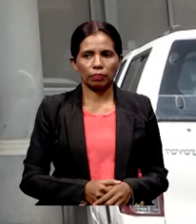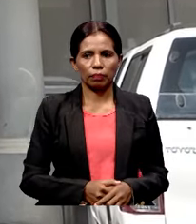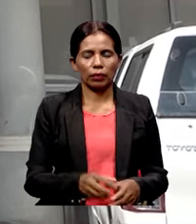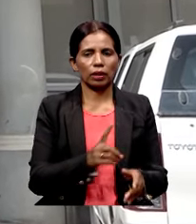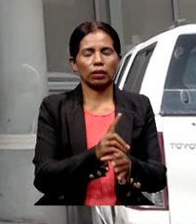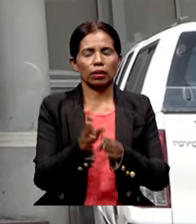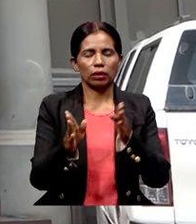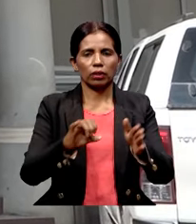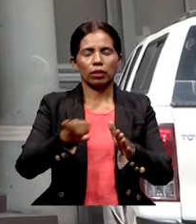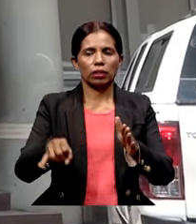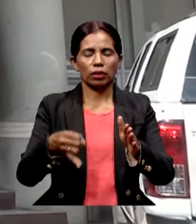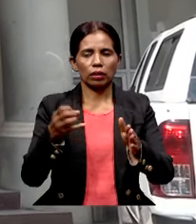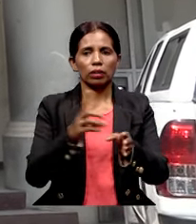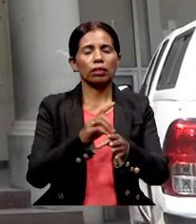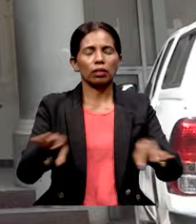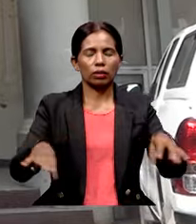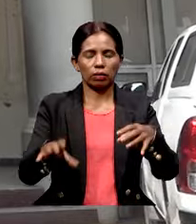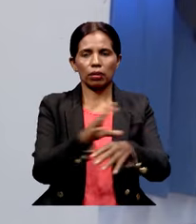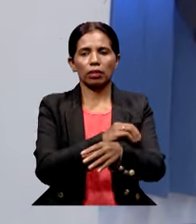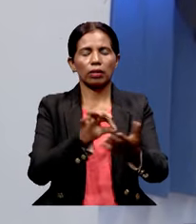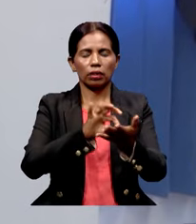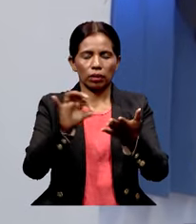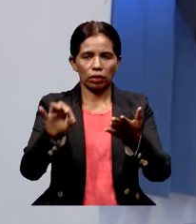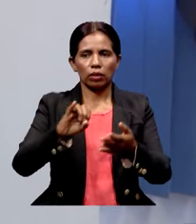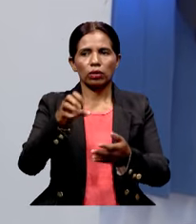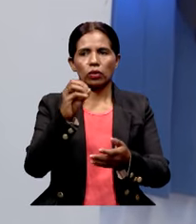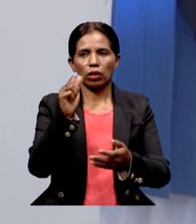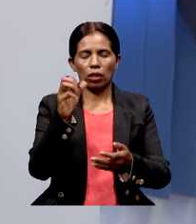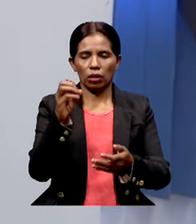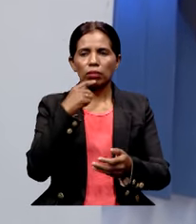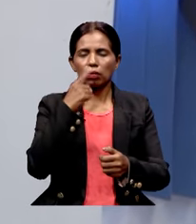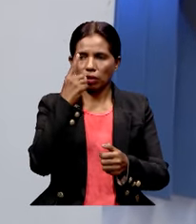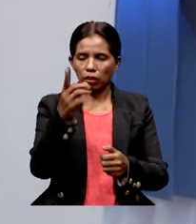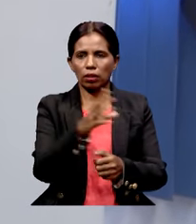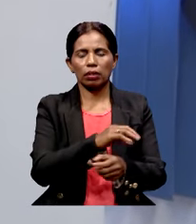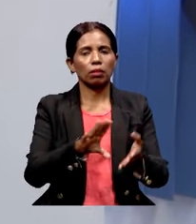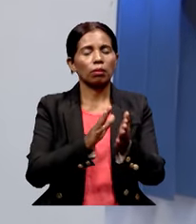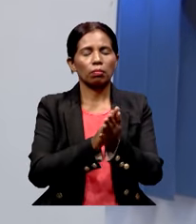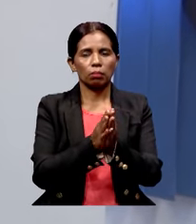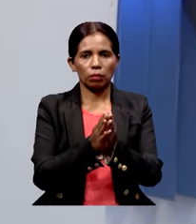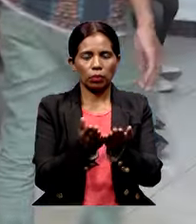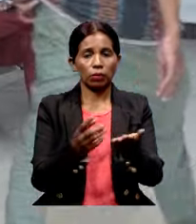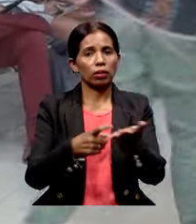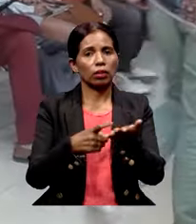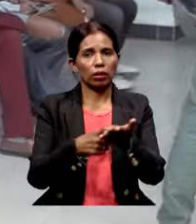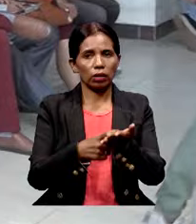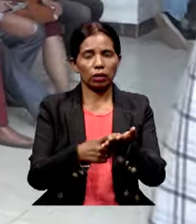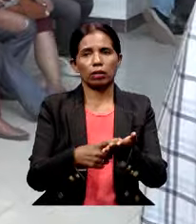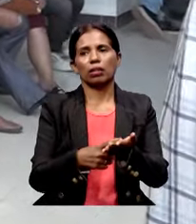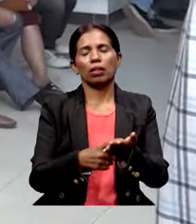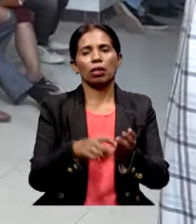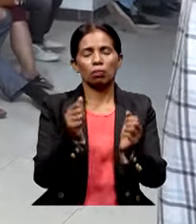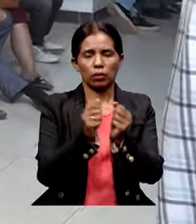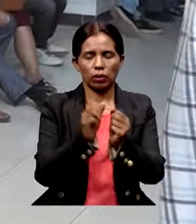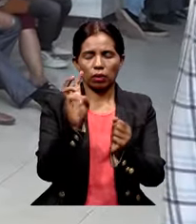Direktur Jeral Direksi Jeral Servisu Registro Notariado, João Fernando Martins Sateten, kadar neta pasaporte rihun sanulu resinen lebih mai